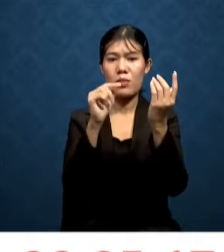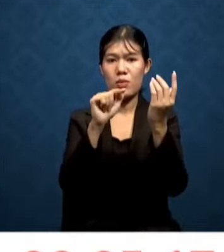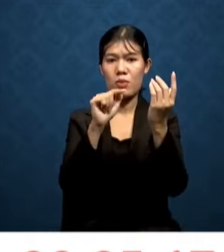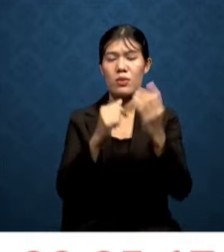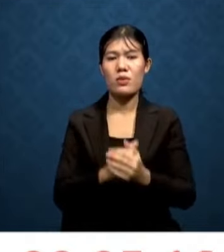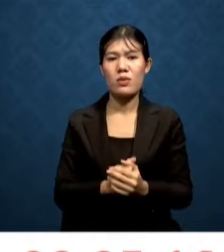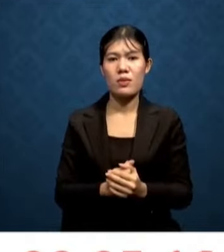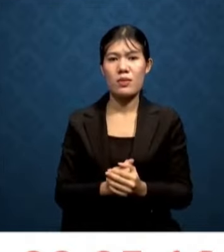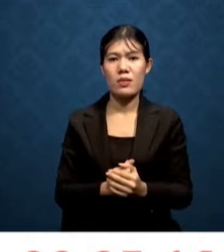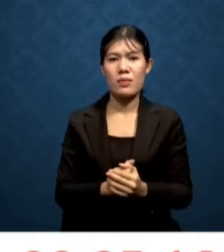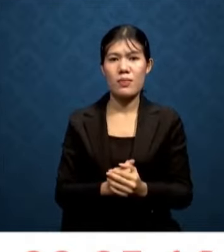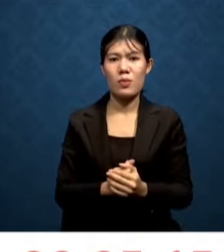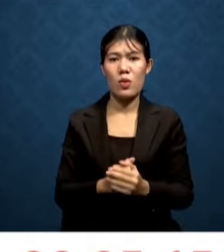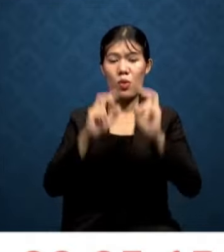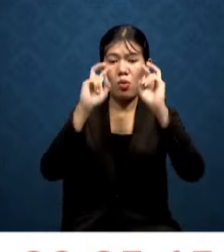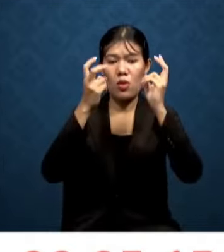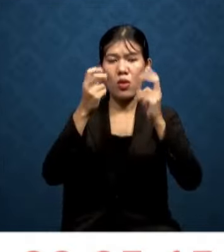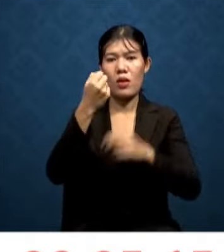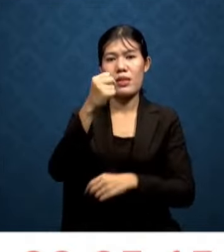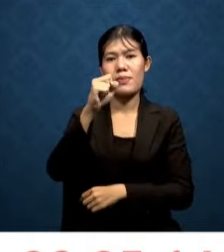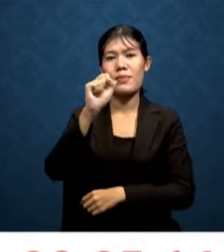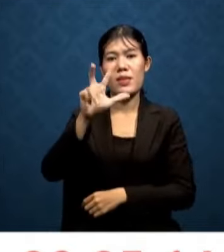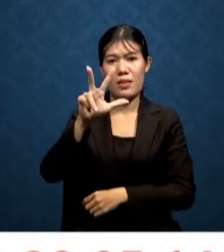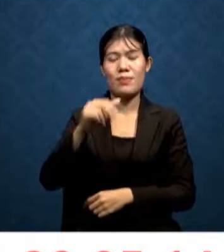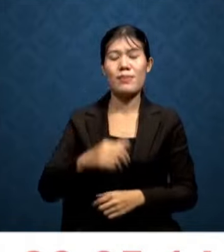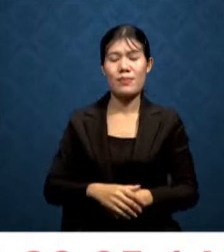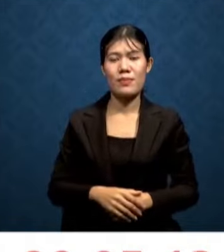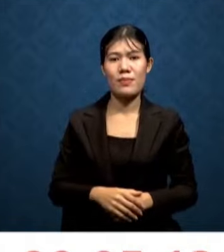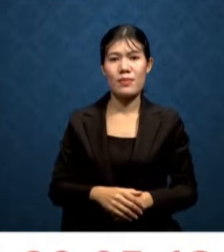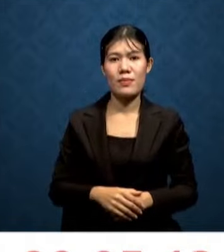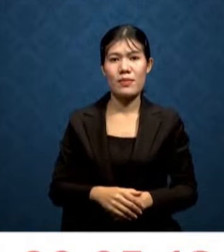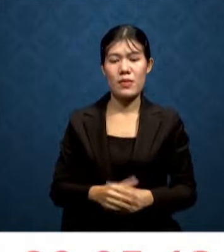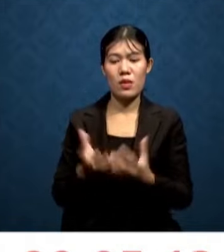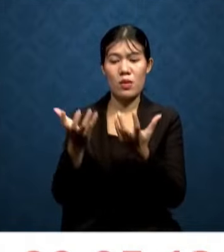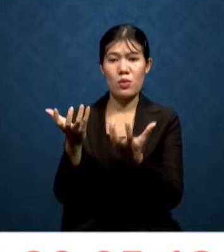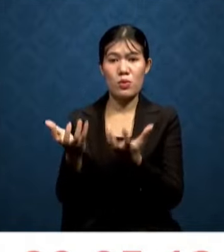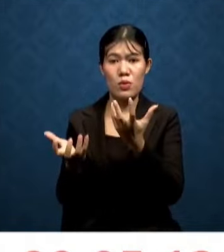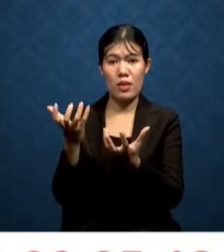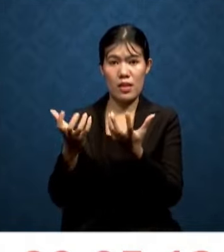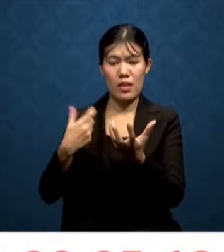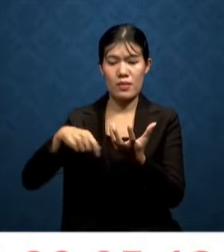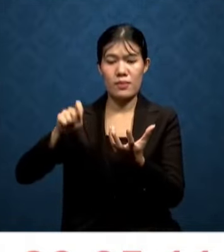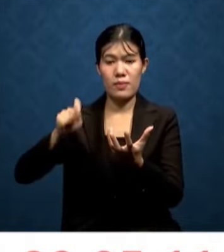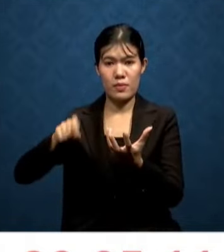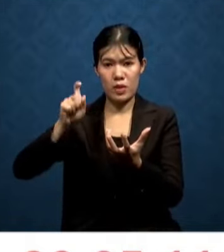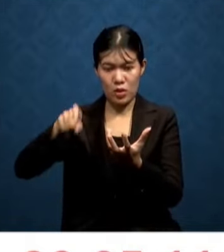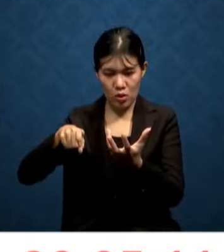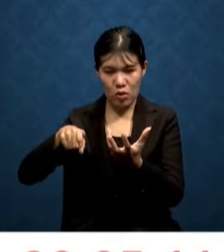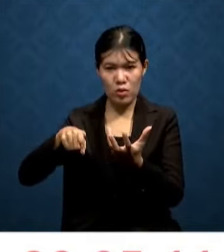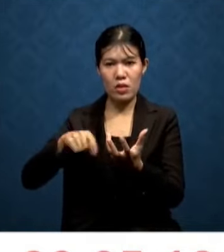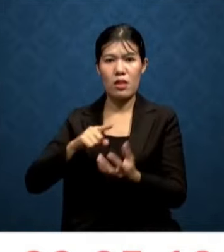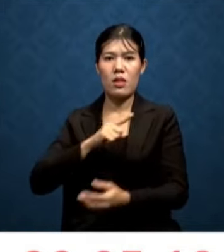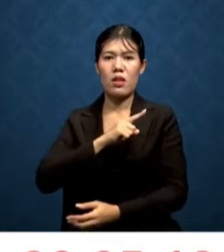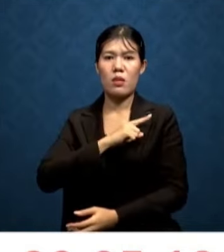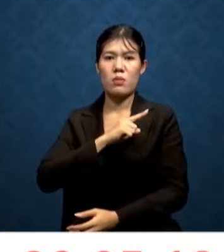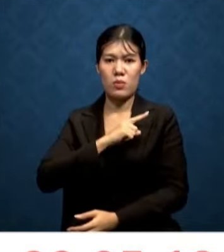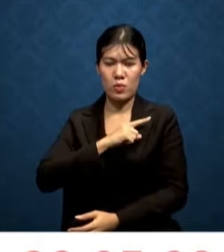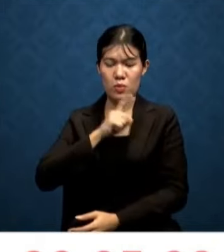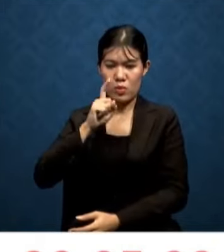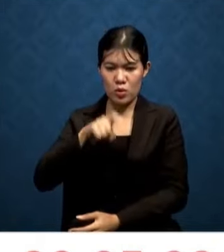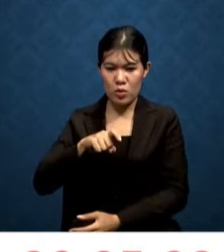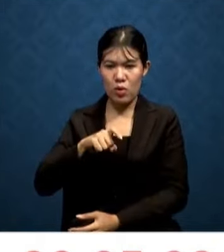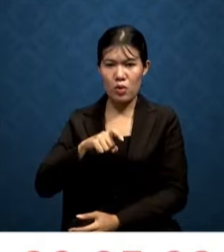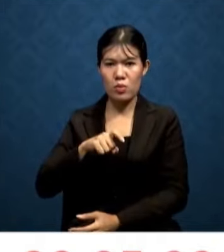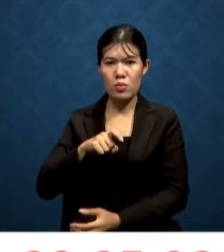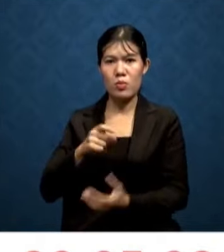ยมหลักข้อที่13ระบุอย่างชัดเจนว่าตุลาการศาลรัฐธรรมนูญต้องปฏิบัติหน้าที่ด้วยความยุติธรรมเป็น